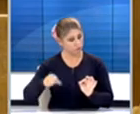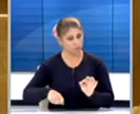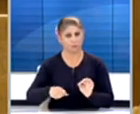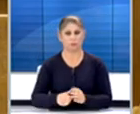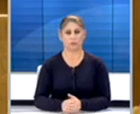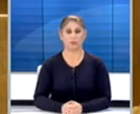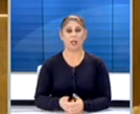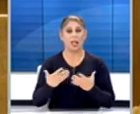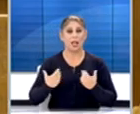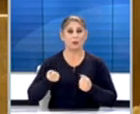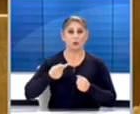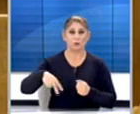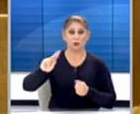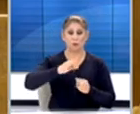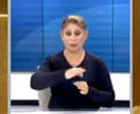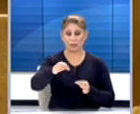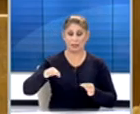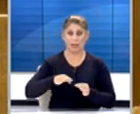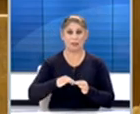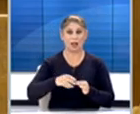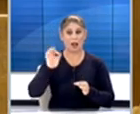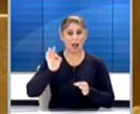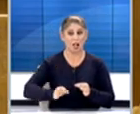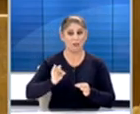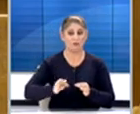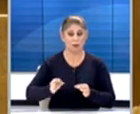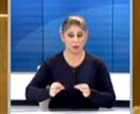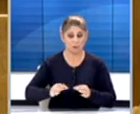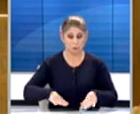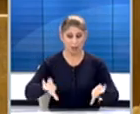Έχουμε τα περισσότερα εκτάρια αναπηρκαγιά. Έχουμε.